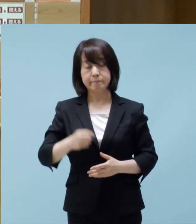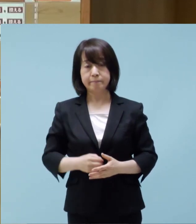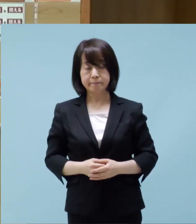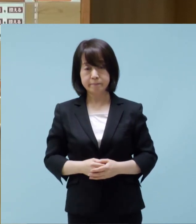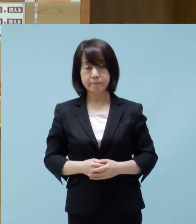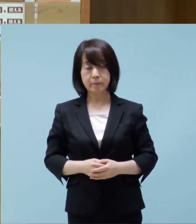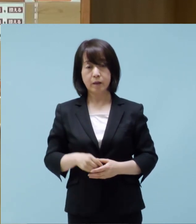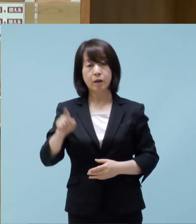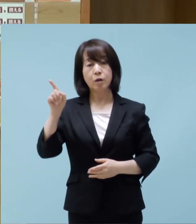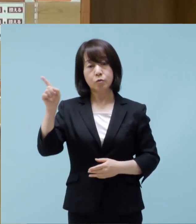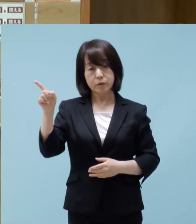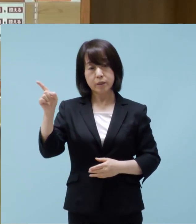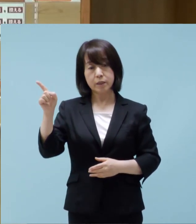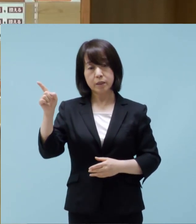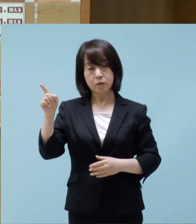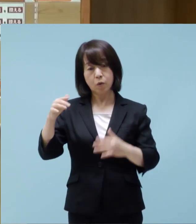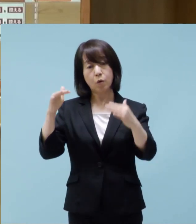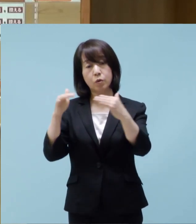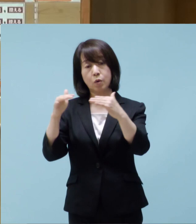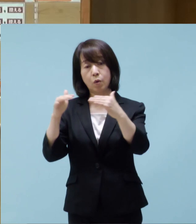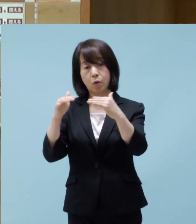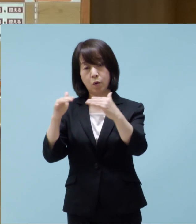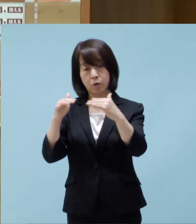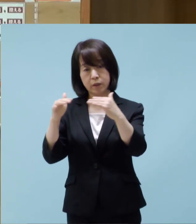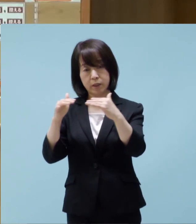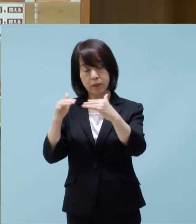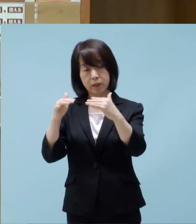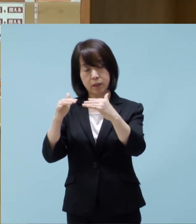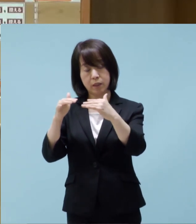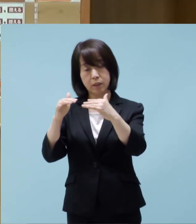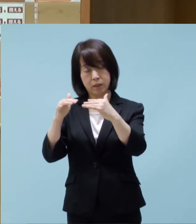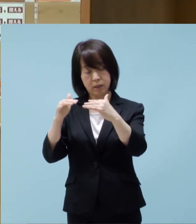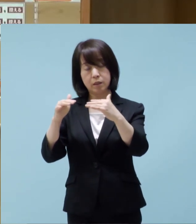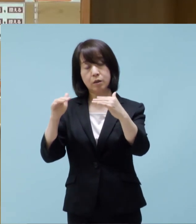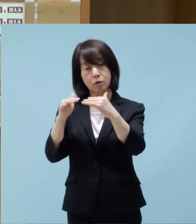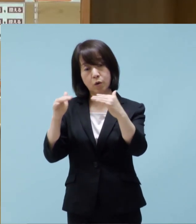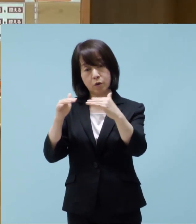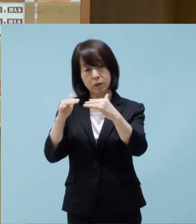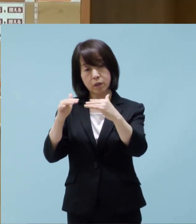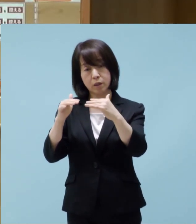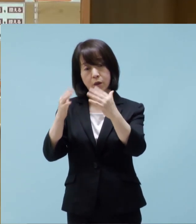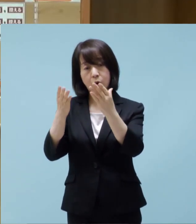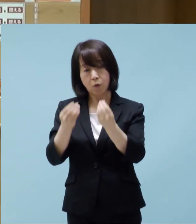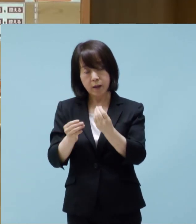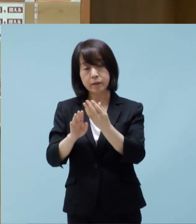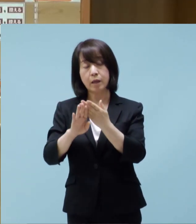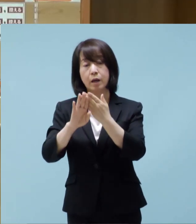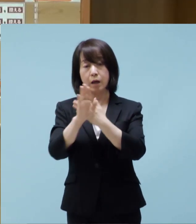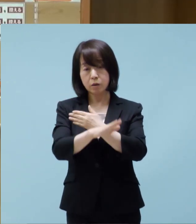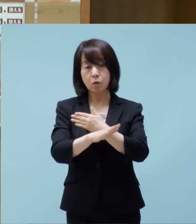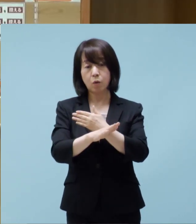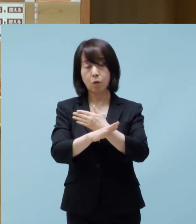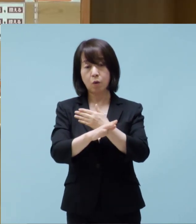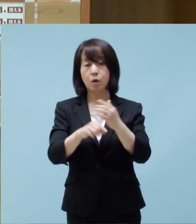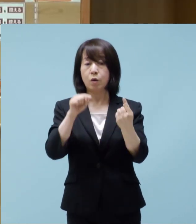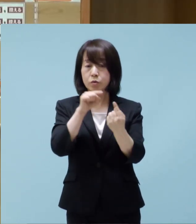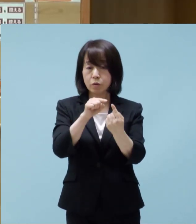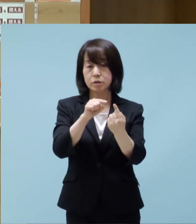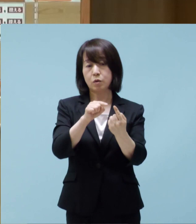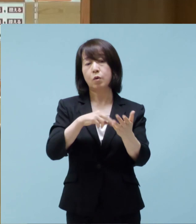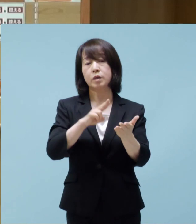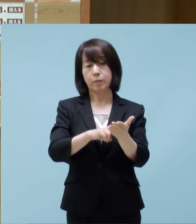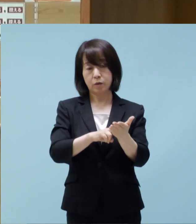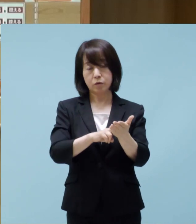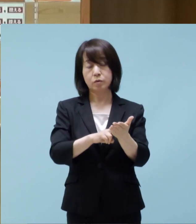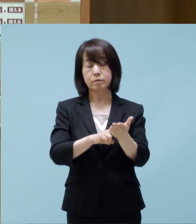に出すんですね。こういった対策を講じますよということは出しますので、そうい